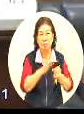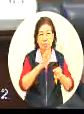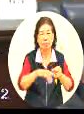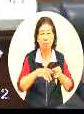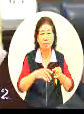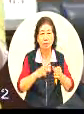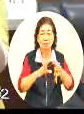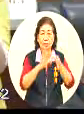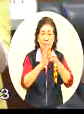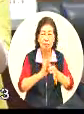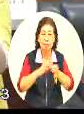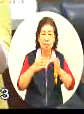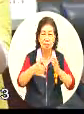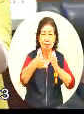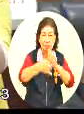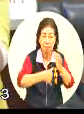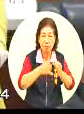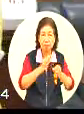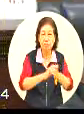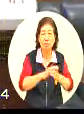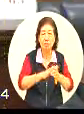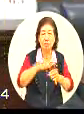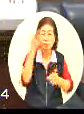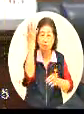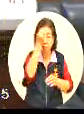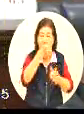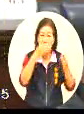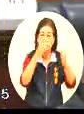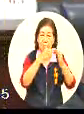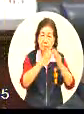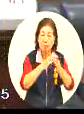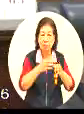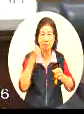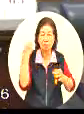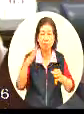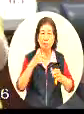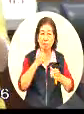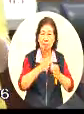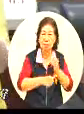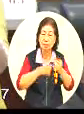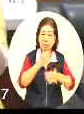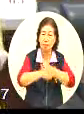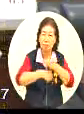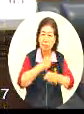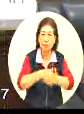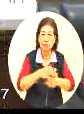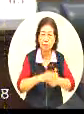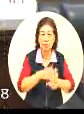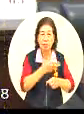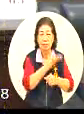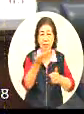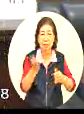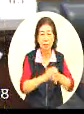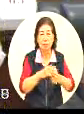与，辅以老房子新生命，新的时代意义，让故事延续。